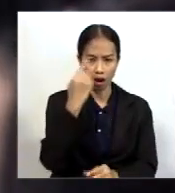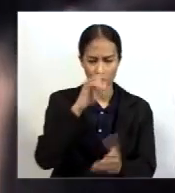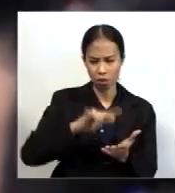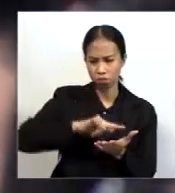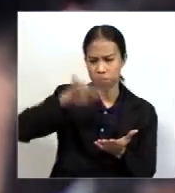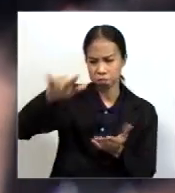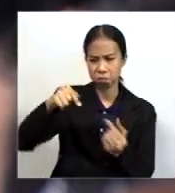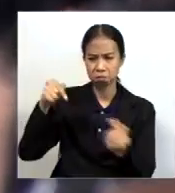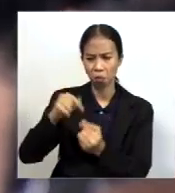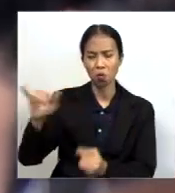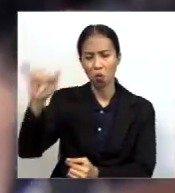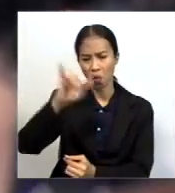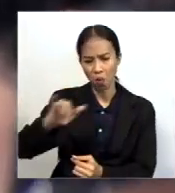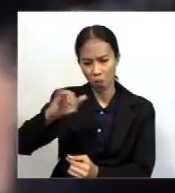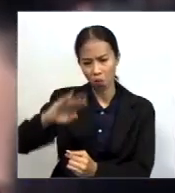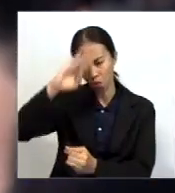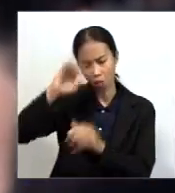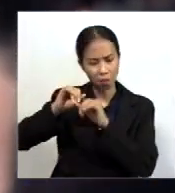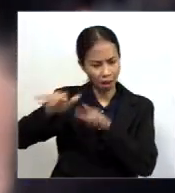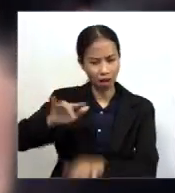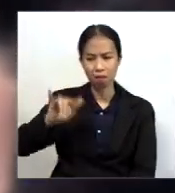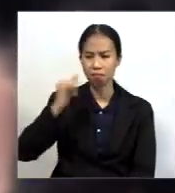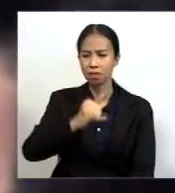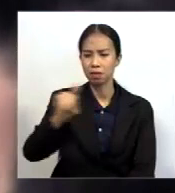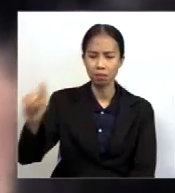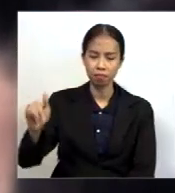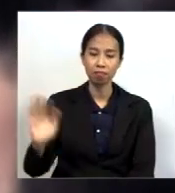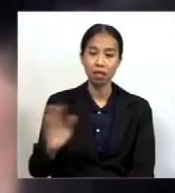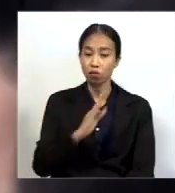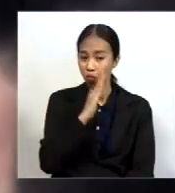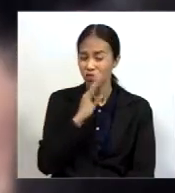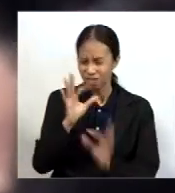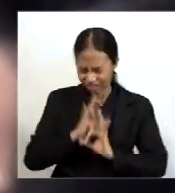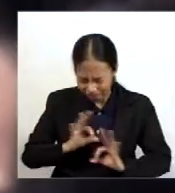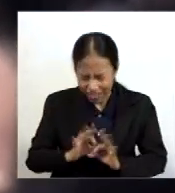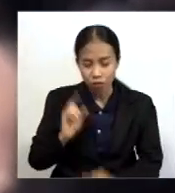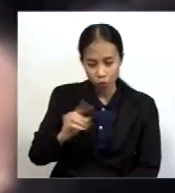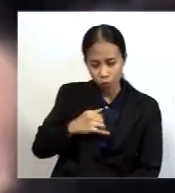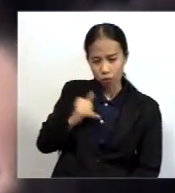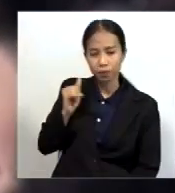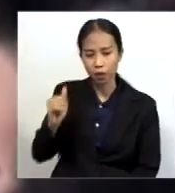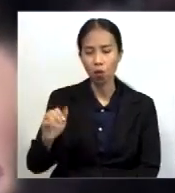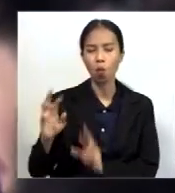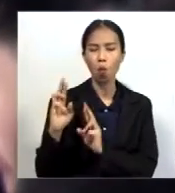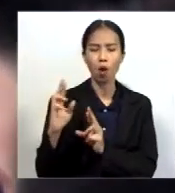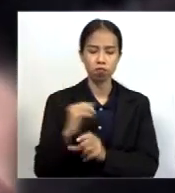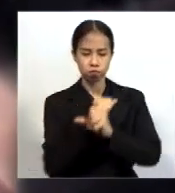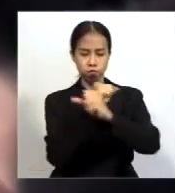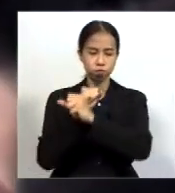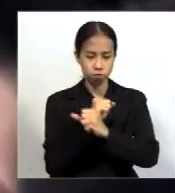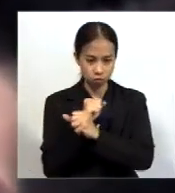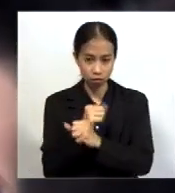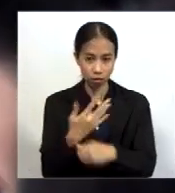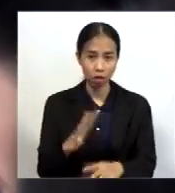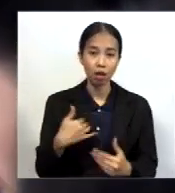ที่มีการระบาดในยุโรปนะครับแล้วก็ถ้าหากจำเป็นต้องไปนะฮะก็ให้ระมัดระวังอย่างเต็มที่นะครับให้ศึกษ